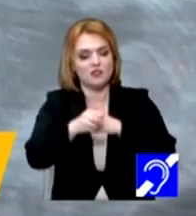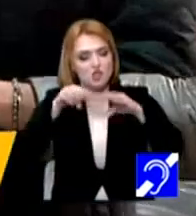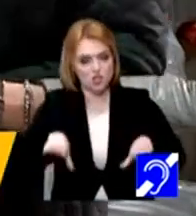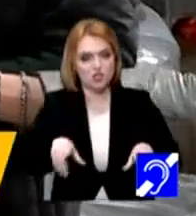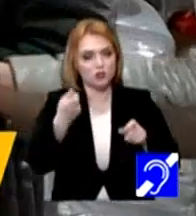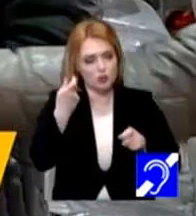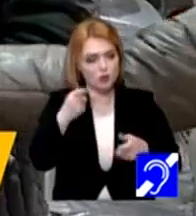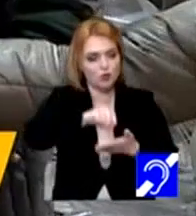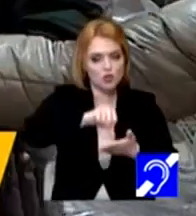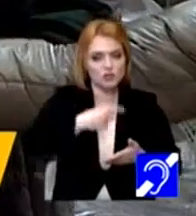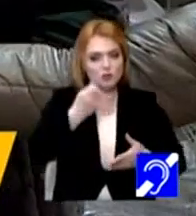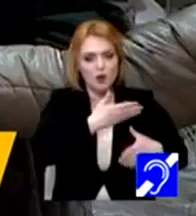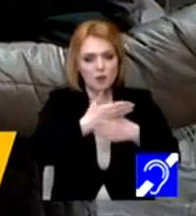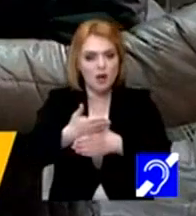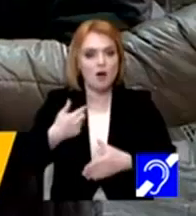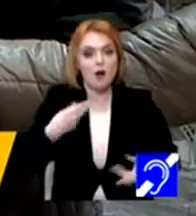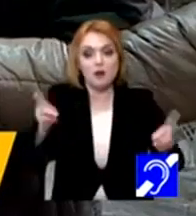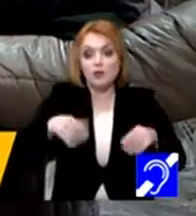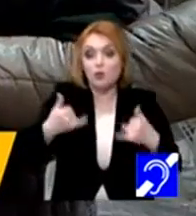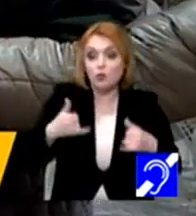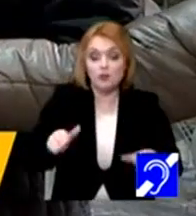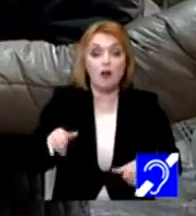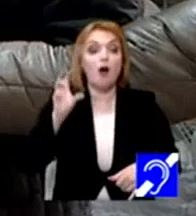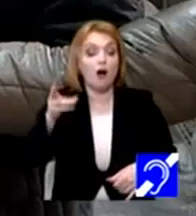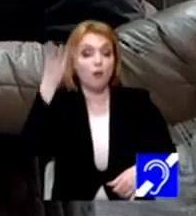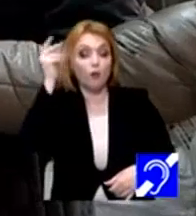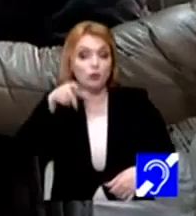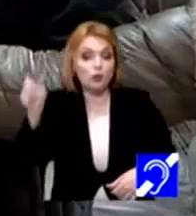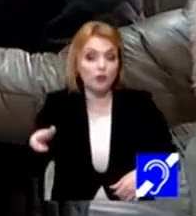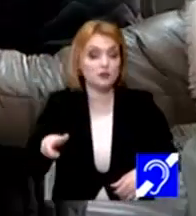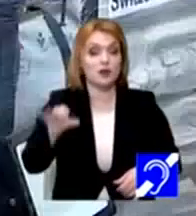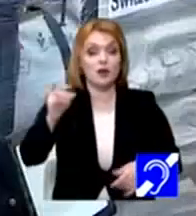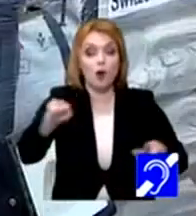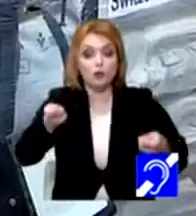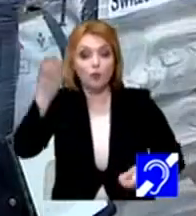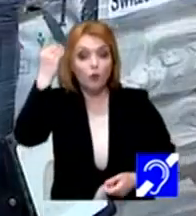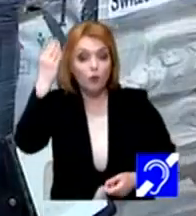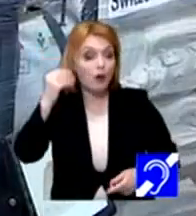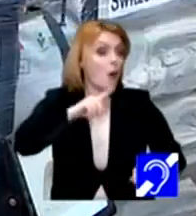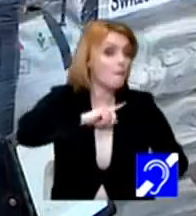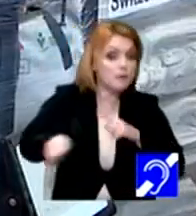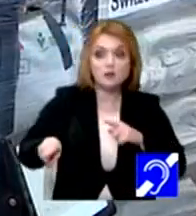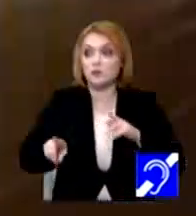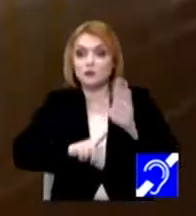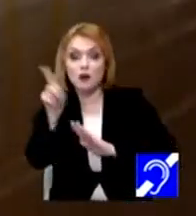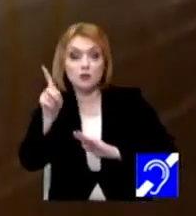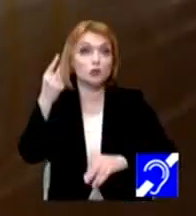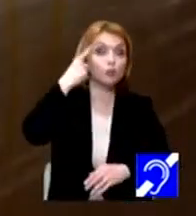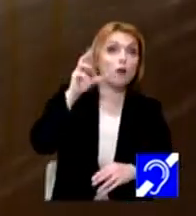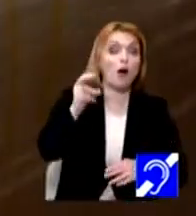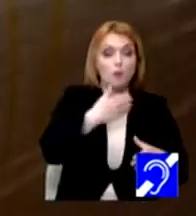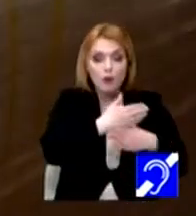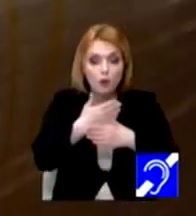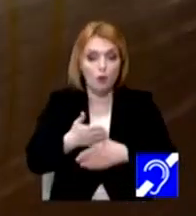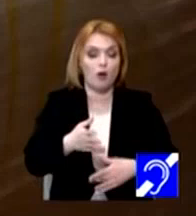ajutor. Am fost foarte impresionat pentru cum moldovenii și autoritățile din Moldova au răspuns, în care manera